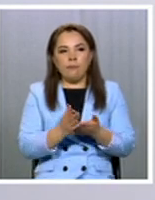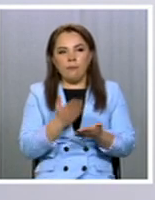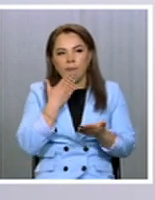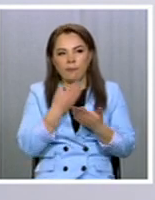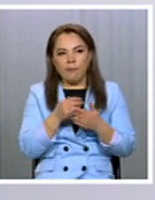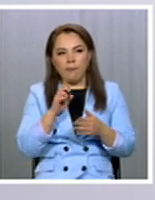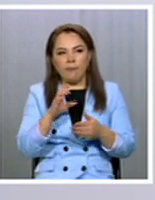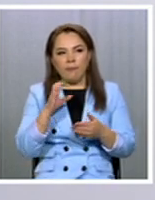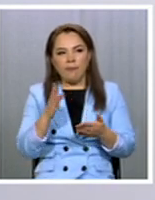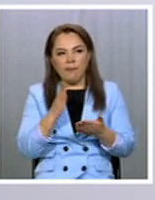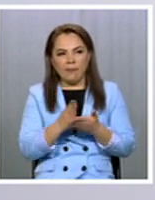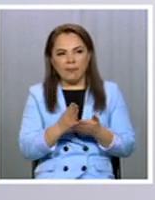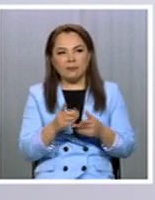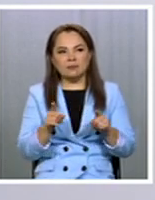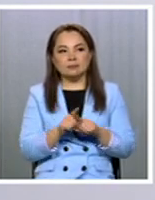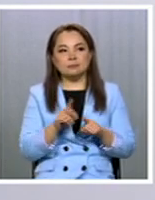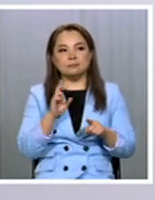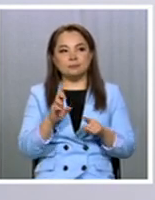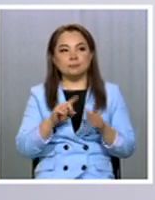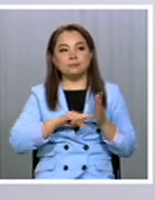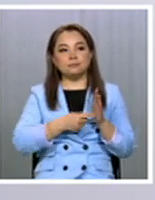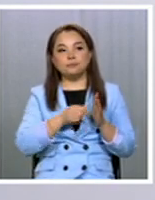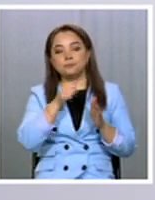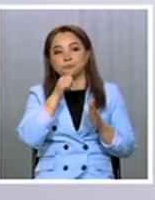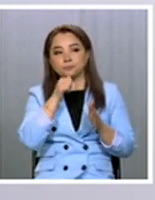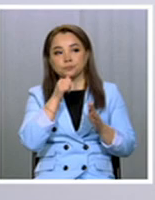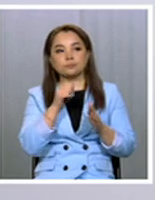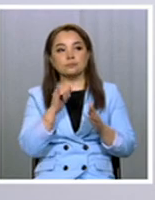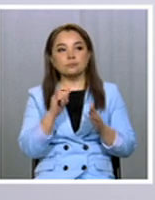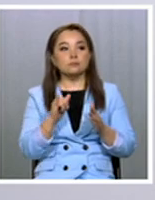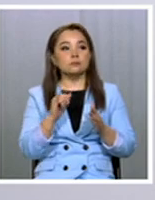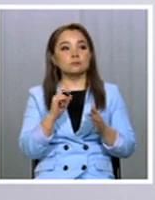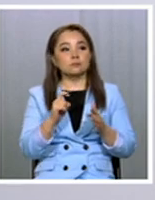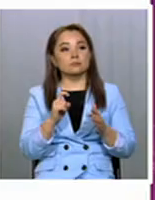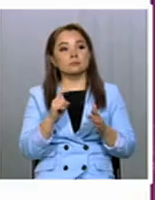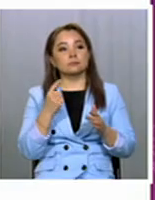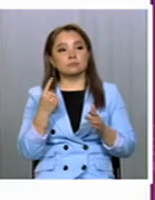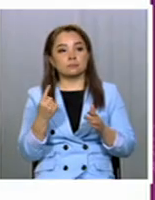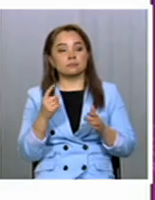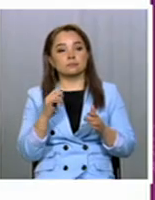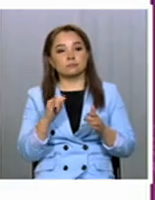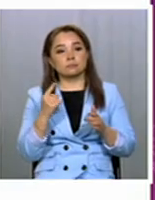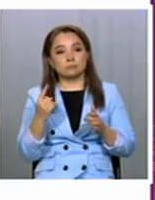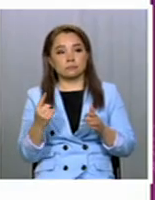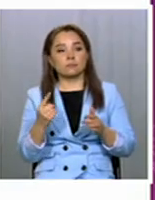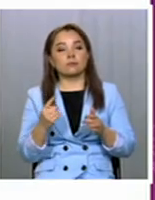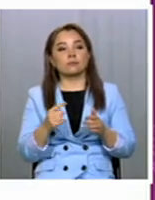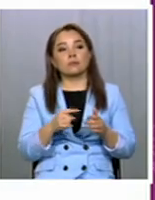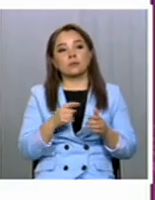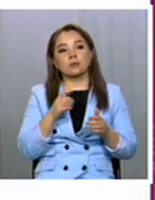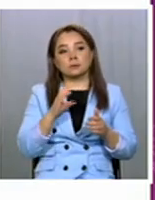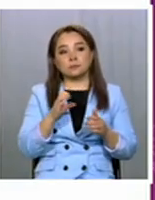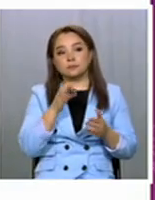BC. Б нүктесінің координаттары x1, y1, С нүктесінің